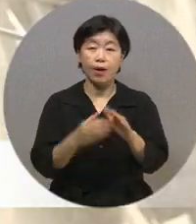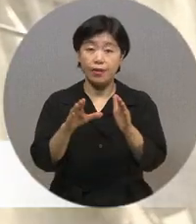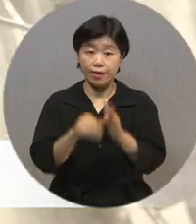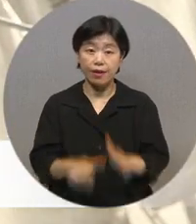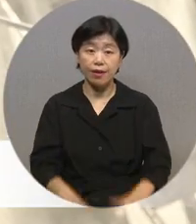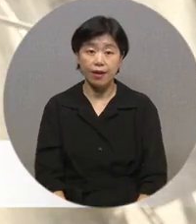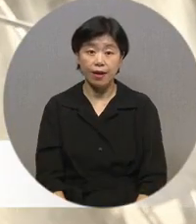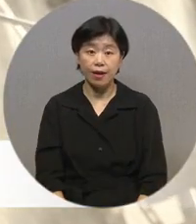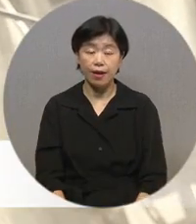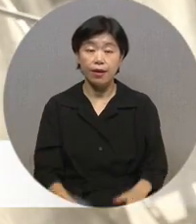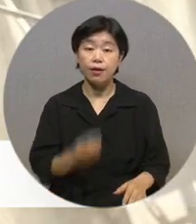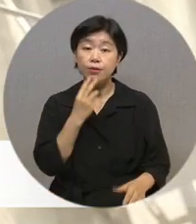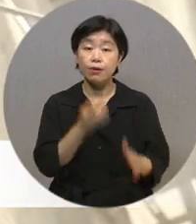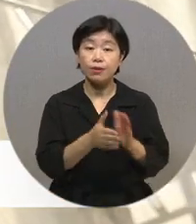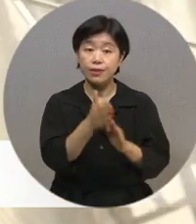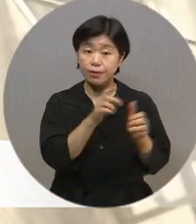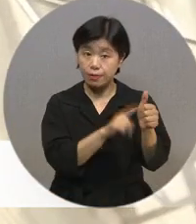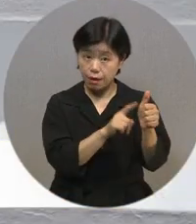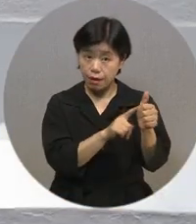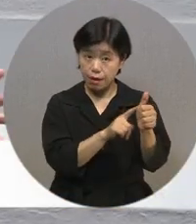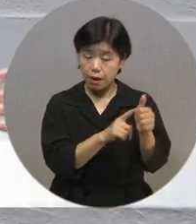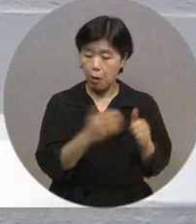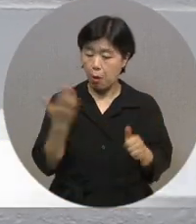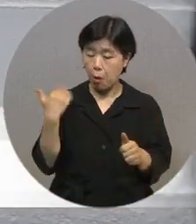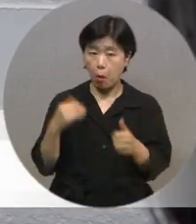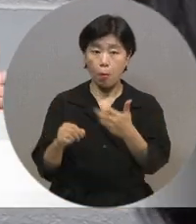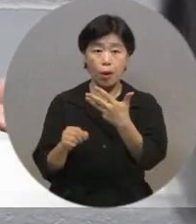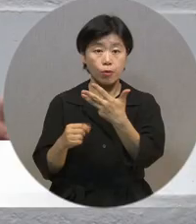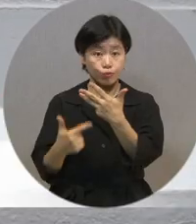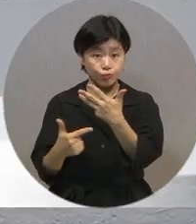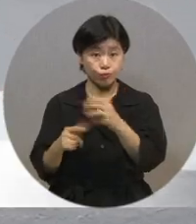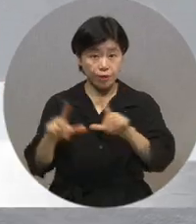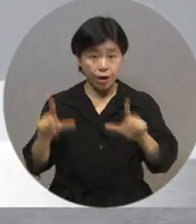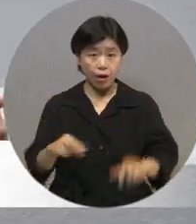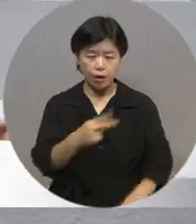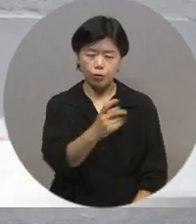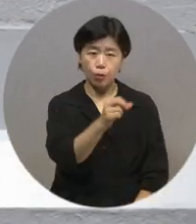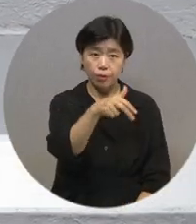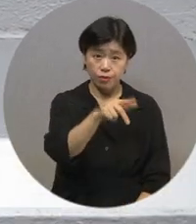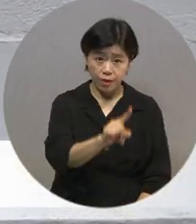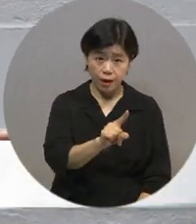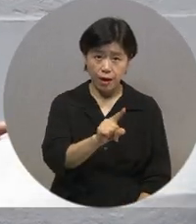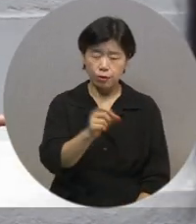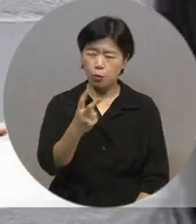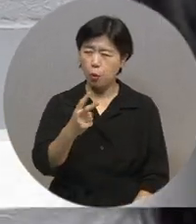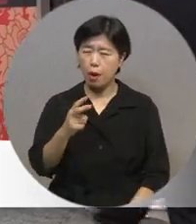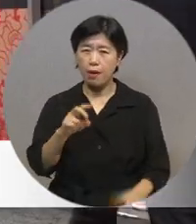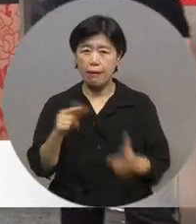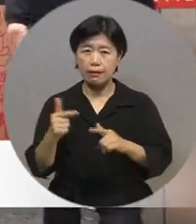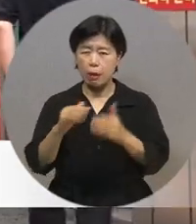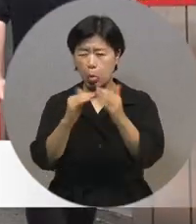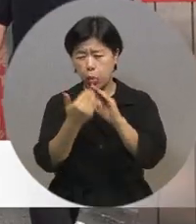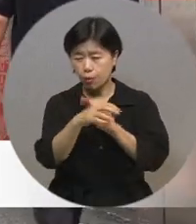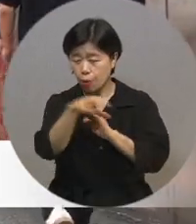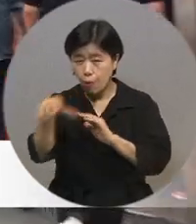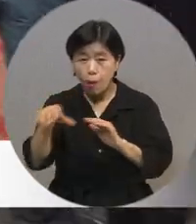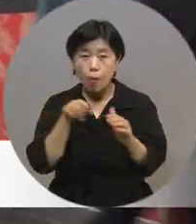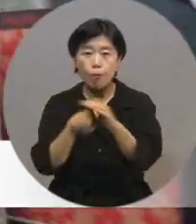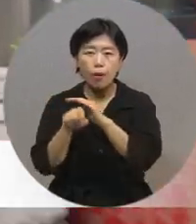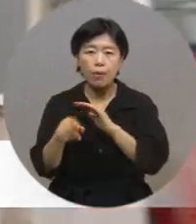따라 오세훈 서울시장이 지난 6일 동자동과 서울역 인근 쪽방촌을 방문해 폭염 대책을